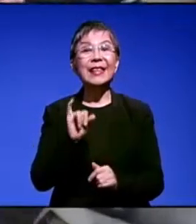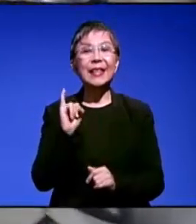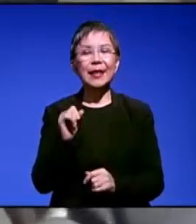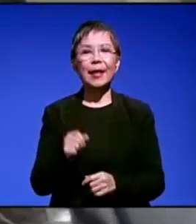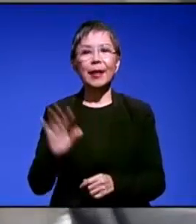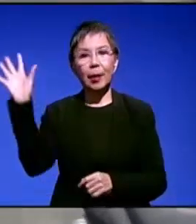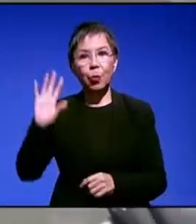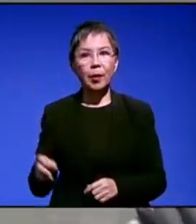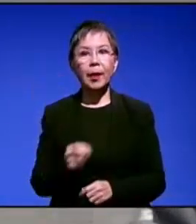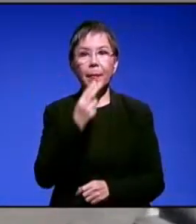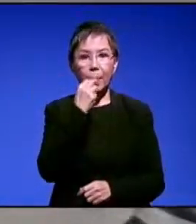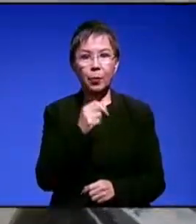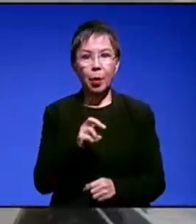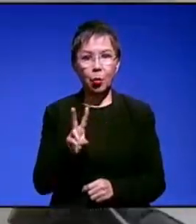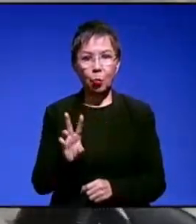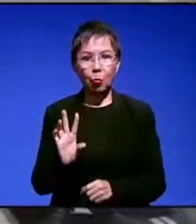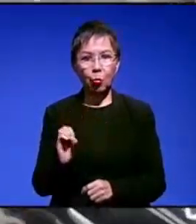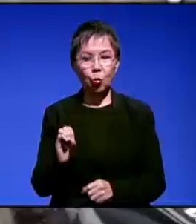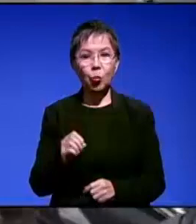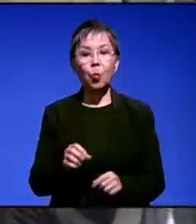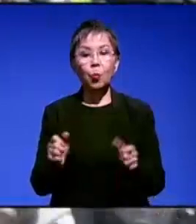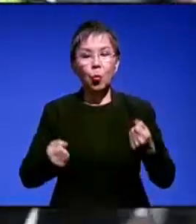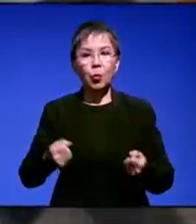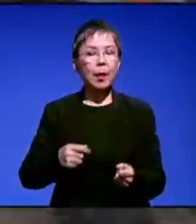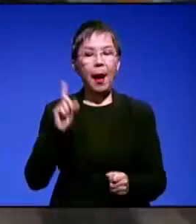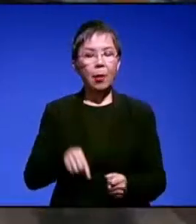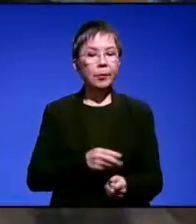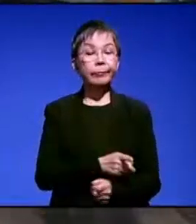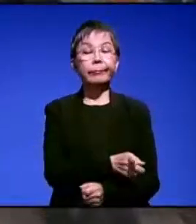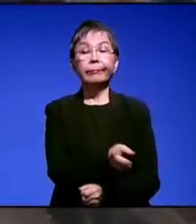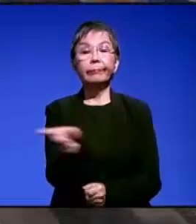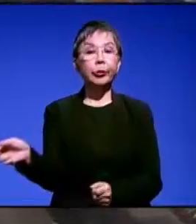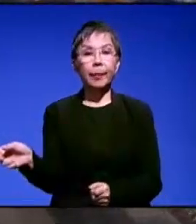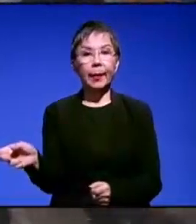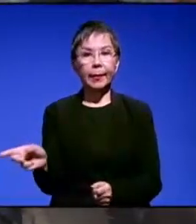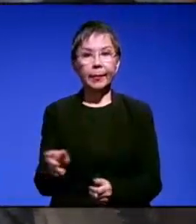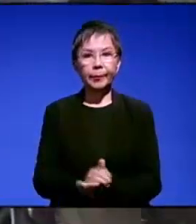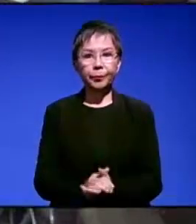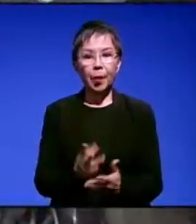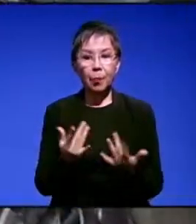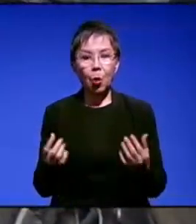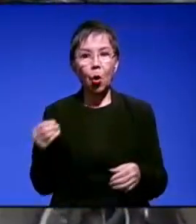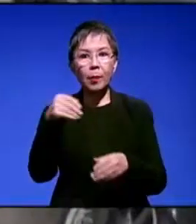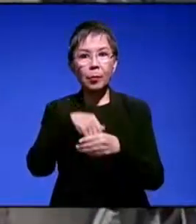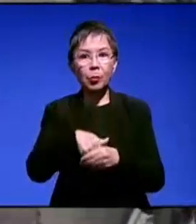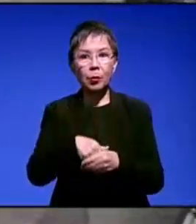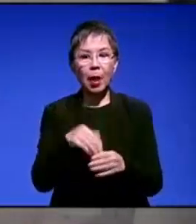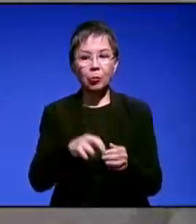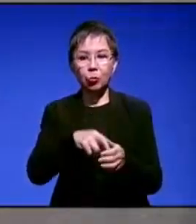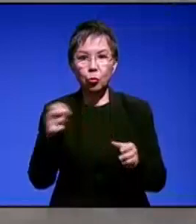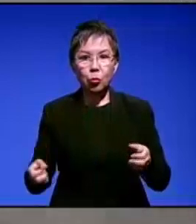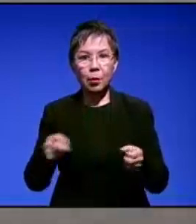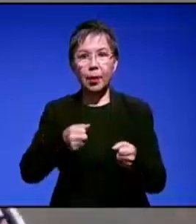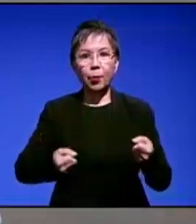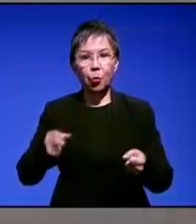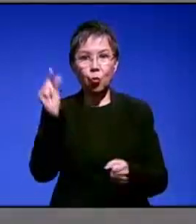ada 25 kendaraan berisi pemudik diminta putar balik untuk kembali ke tempat asal. Beberapa orang penumpang pun terpaksa diturunkan dari